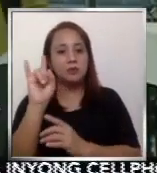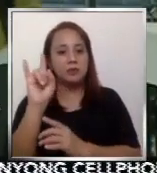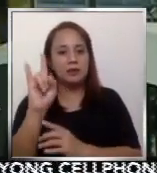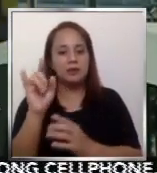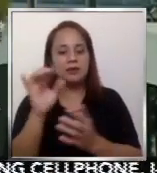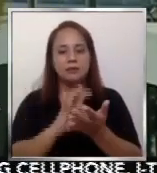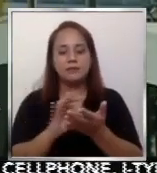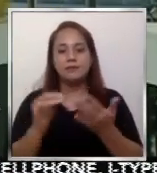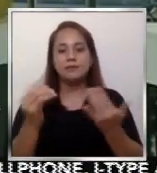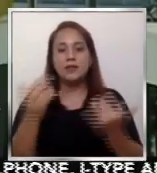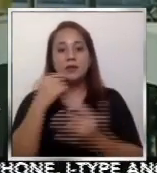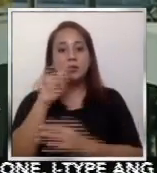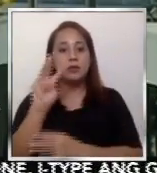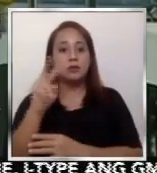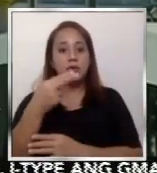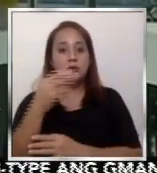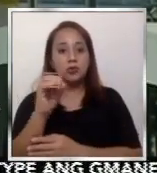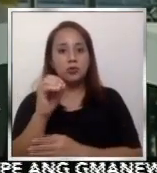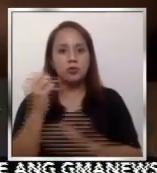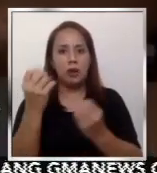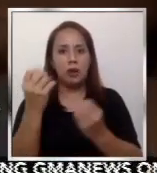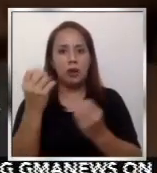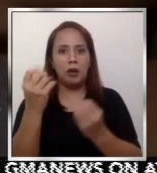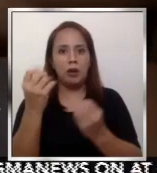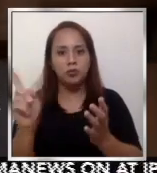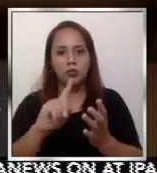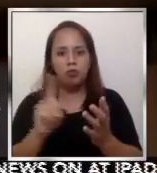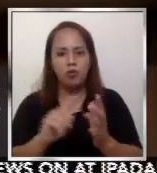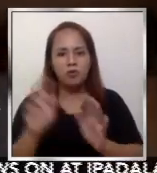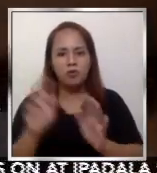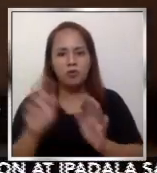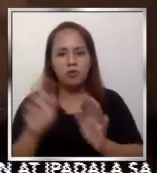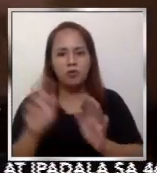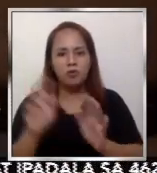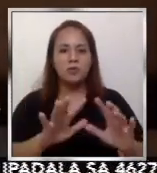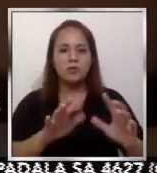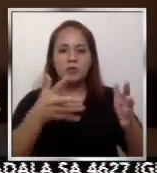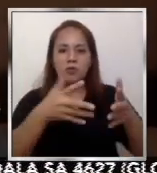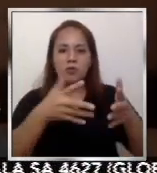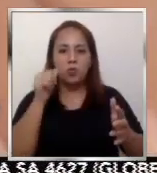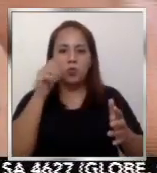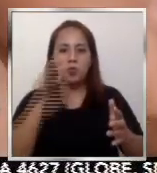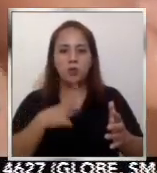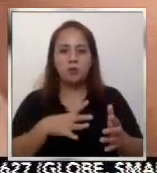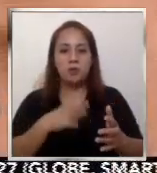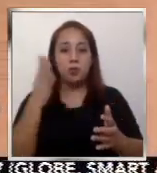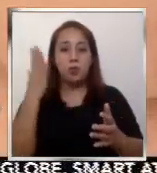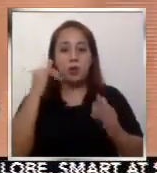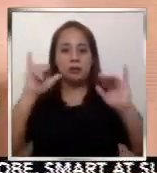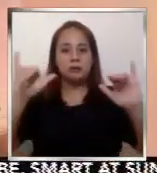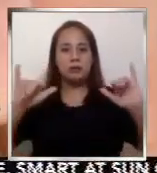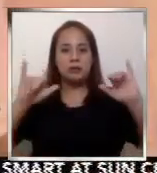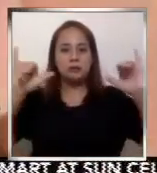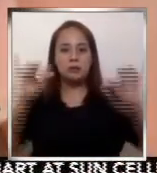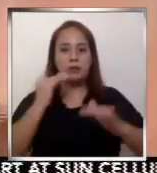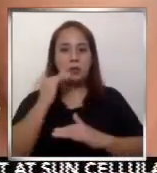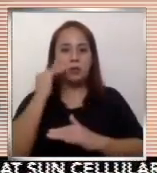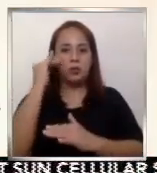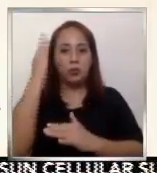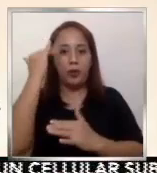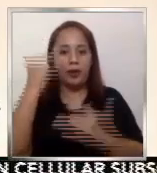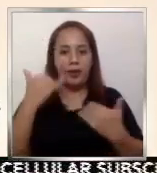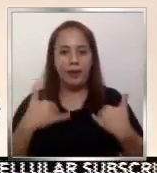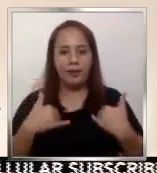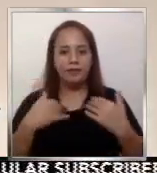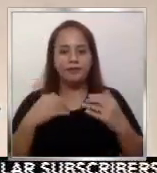ang ulat ng karahasan laban sa kababaihan nitong panahong nasa loob ng bahay ang marami dahil sa pandemic. Base sa pag-aaral